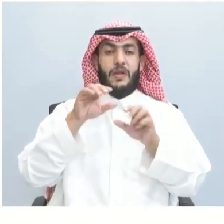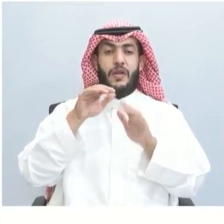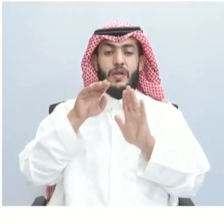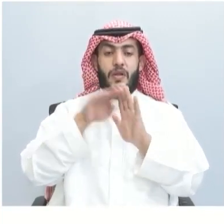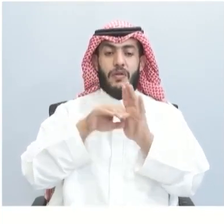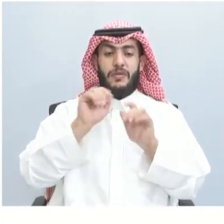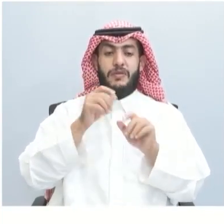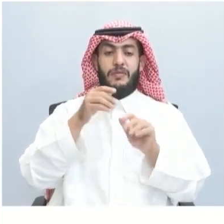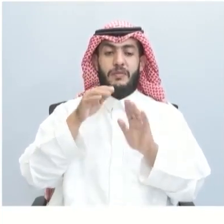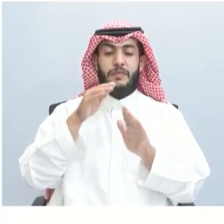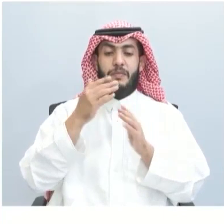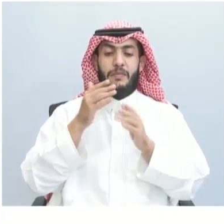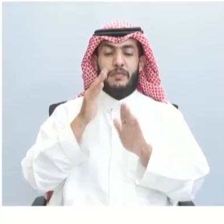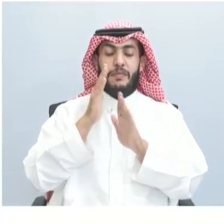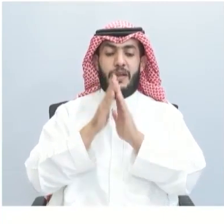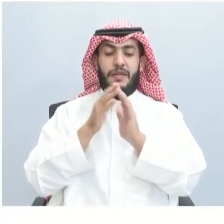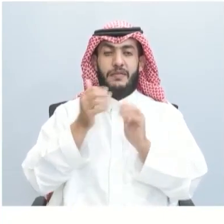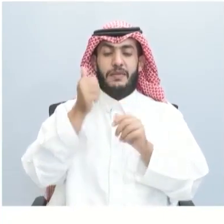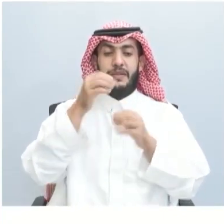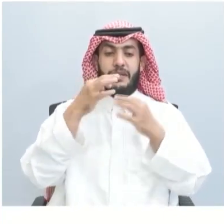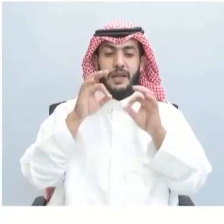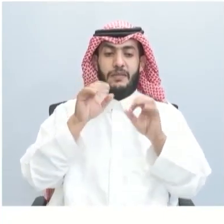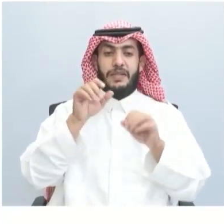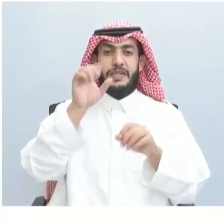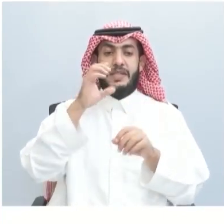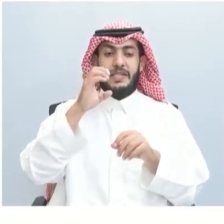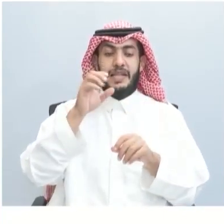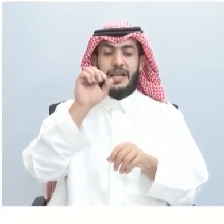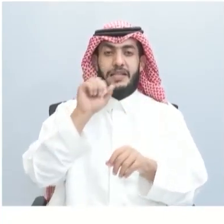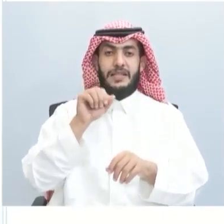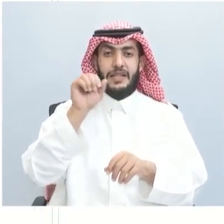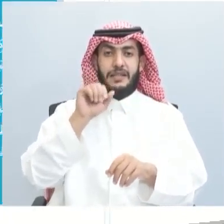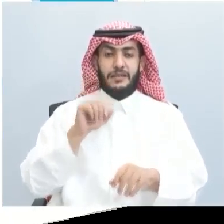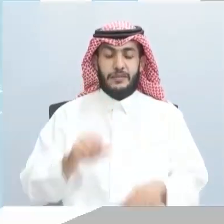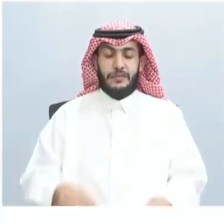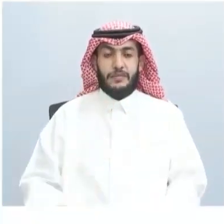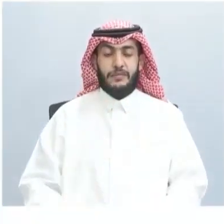ملف سي اس اس لتنسيق النص او تنسيق